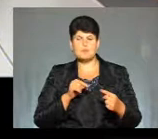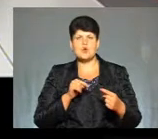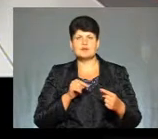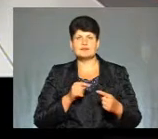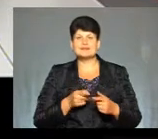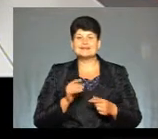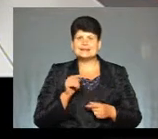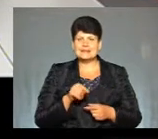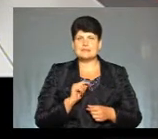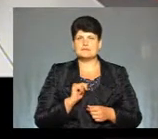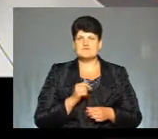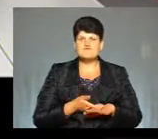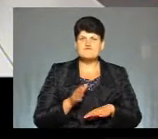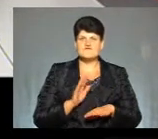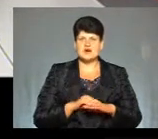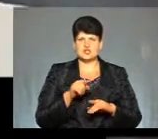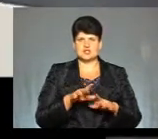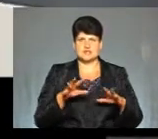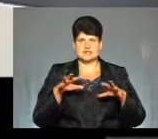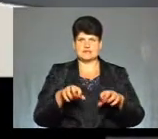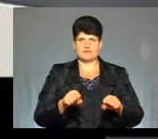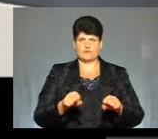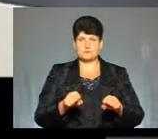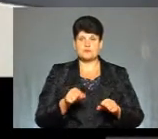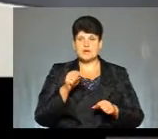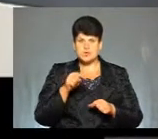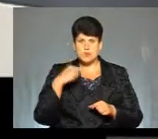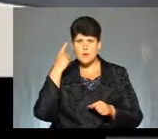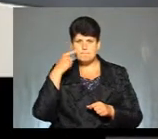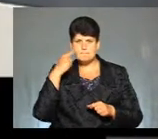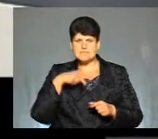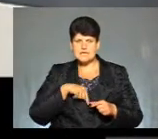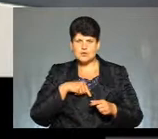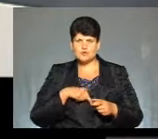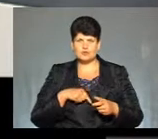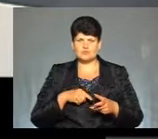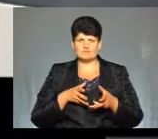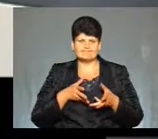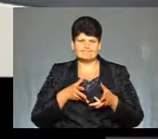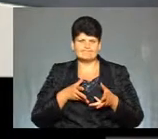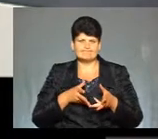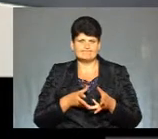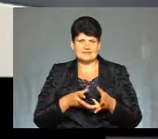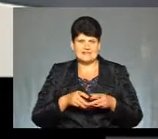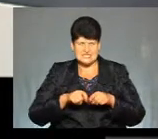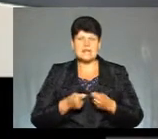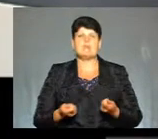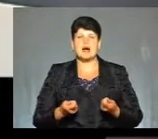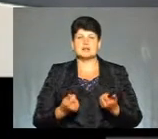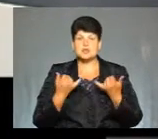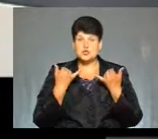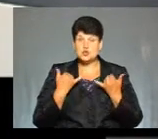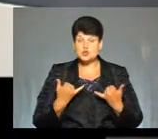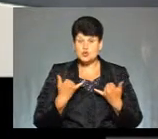тим важче її завоювати. Тому треба психологічно її зламати. І сьогодні